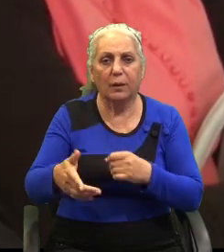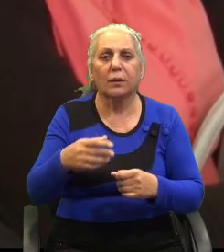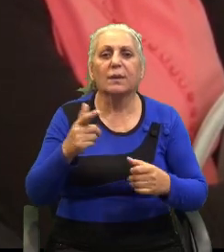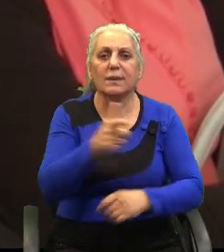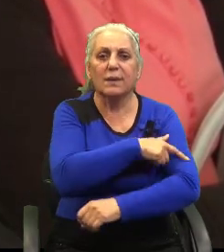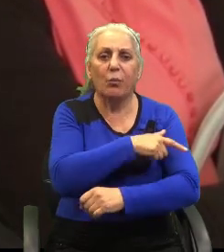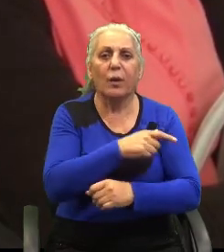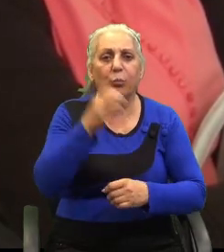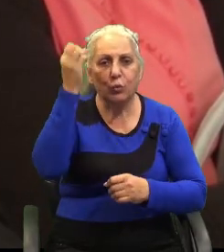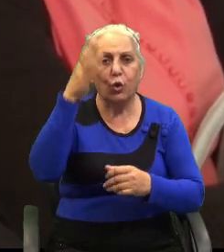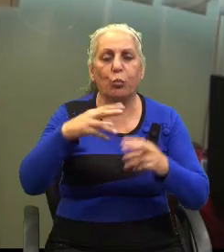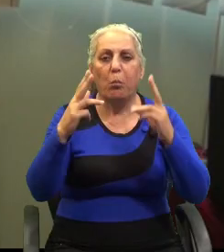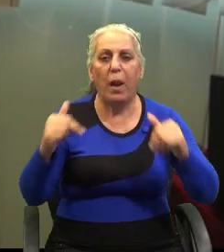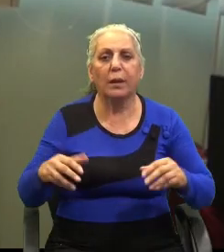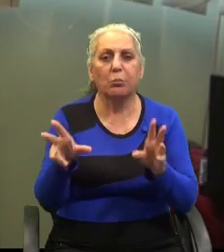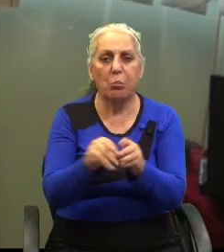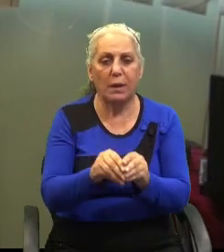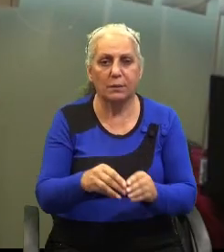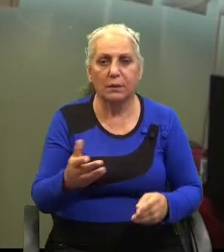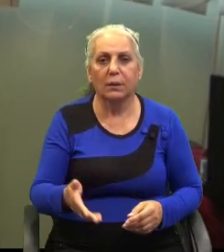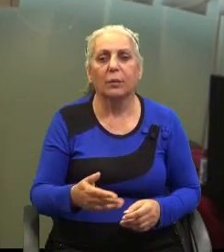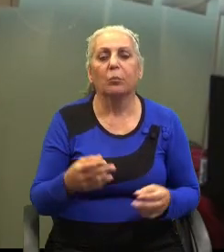մշակույթի պալատի հետ միասին։